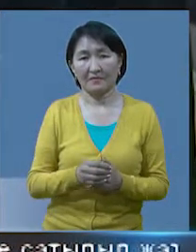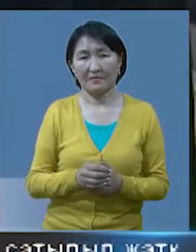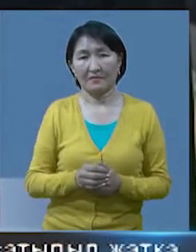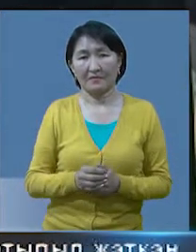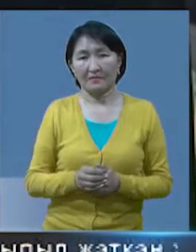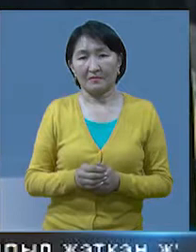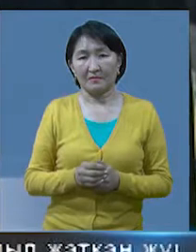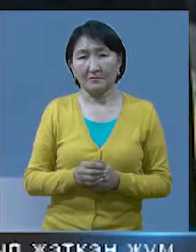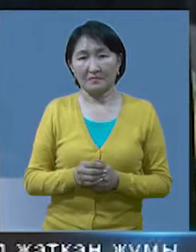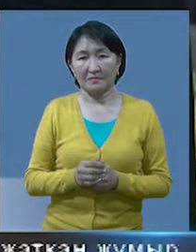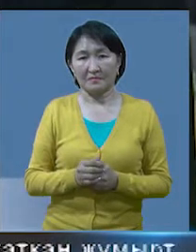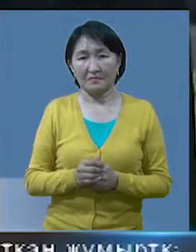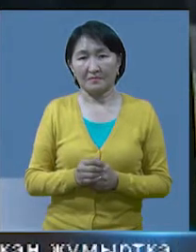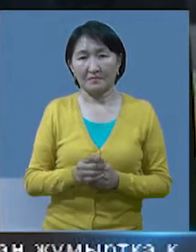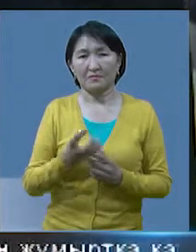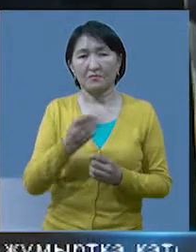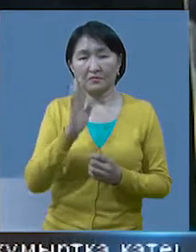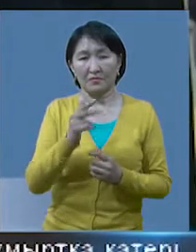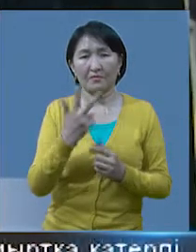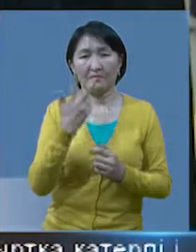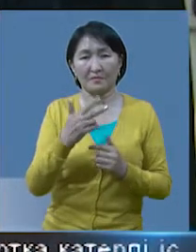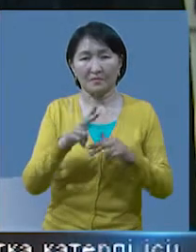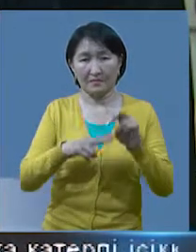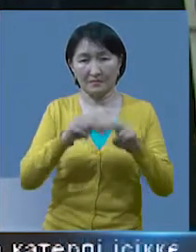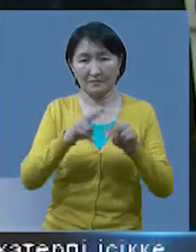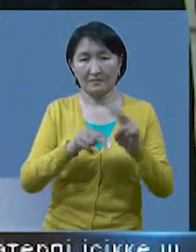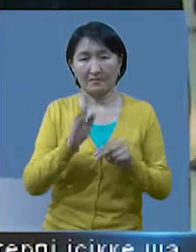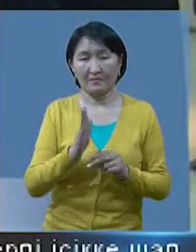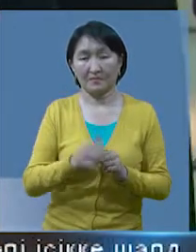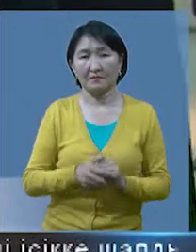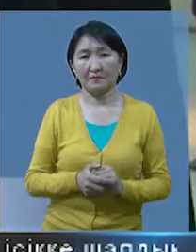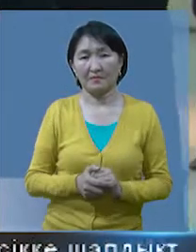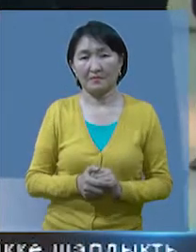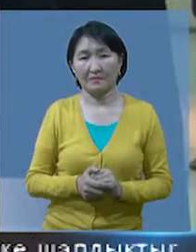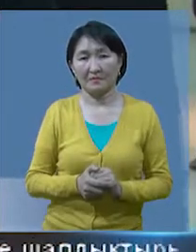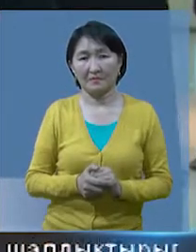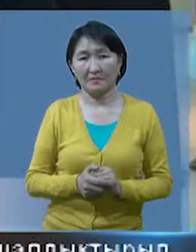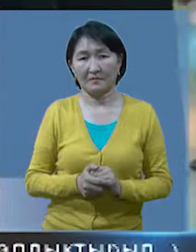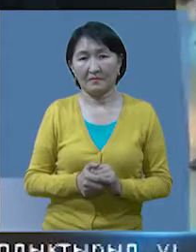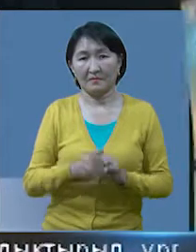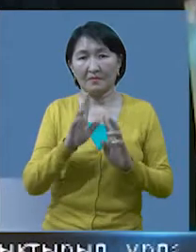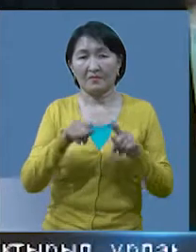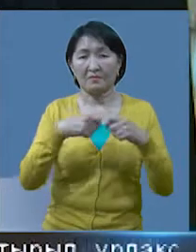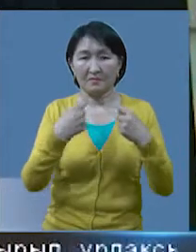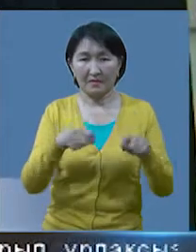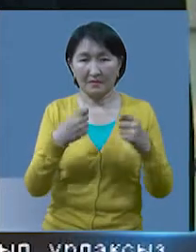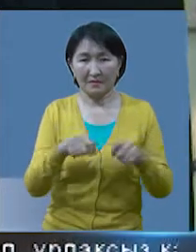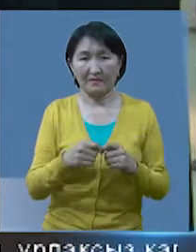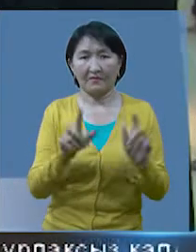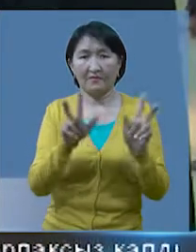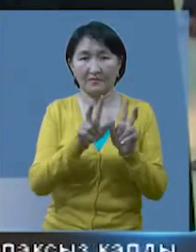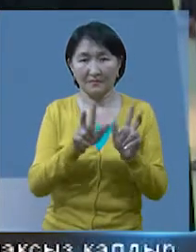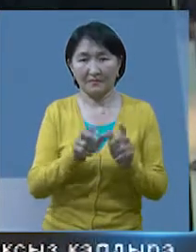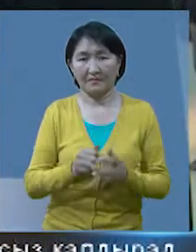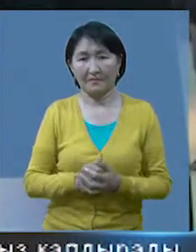енді тағы бір үш ғимарат ұсынып отырмыз. Сол ғимараттарда мына жиһаз сататын орны болса, мына